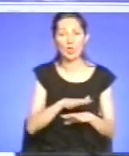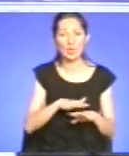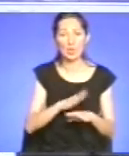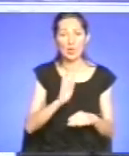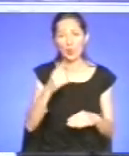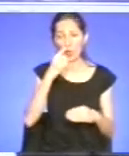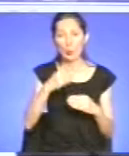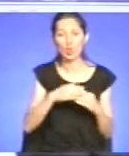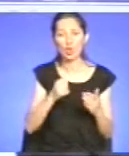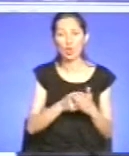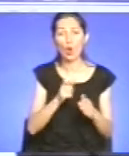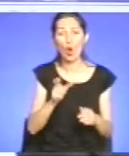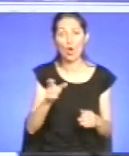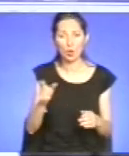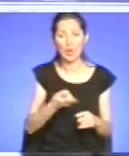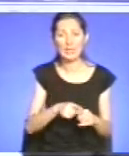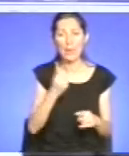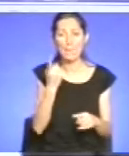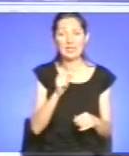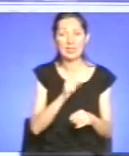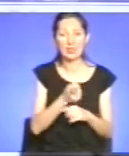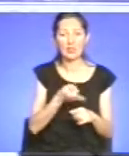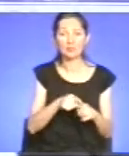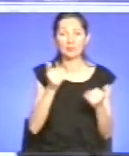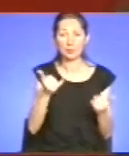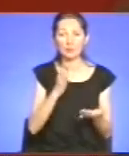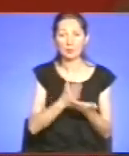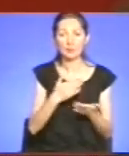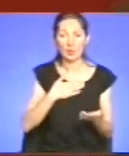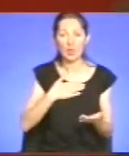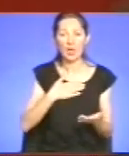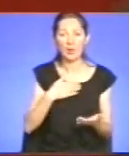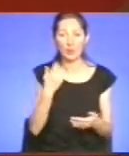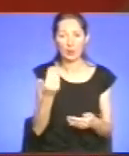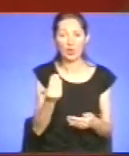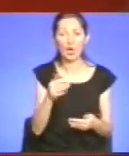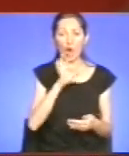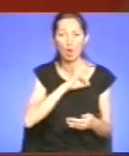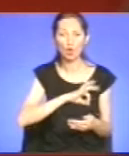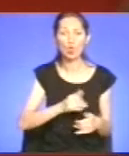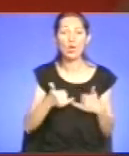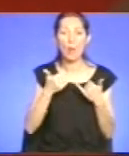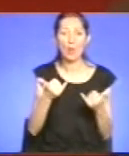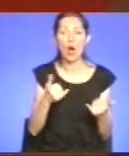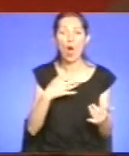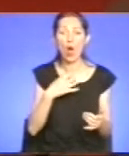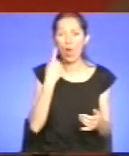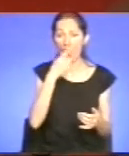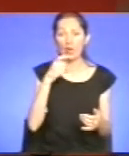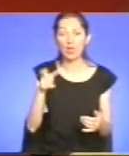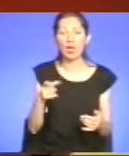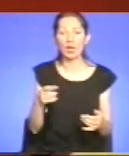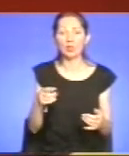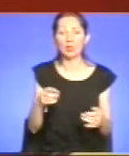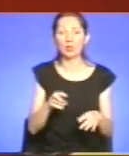це перше завдання, яке сьогодні стоїть перед нами. Вони користуються повагою і авторитетом суспільства.